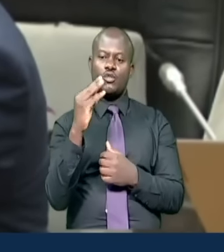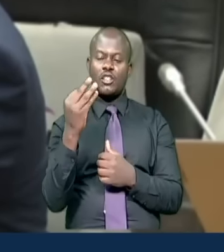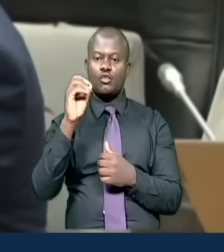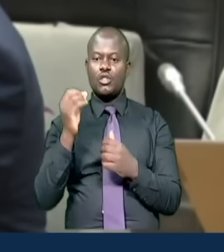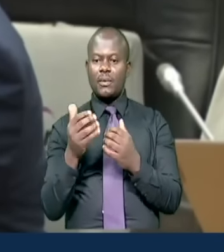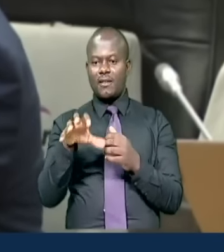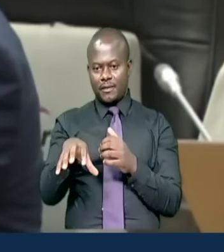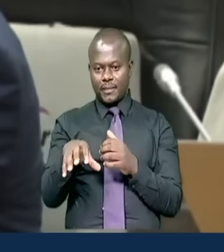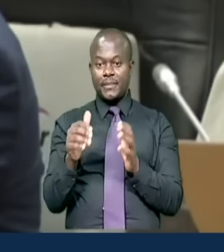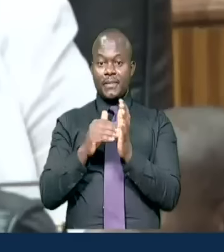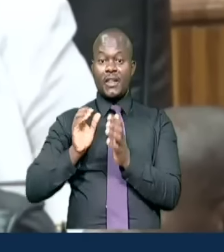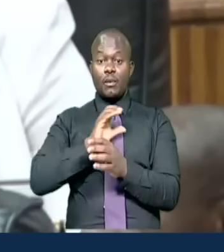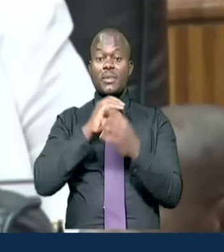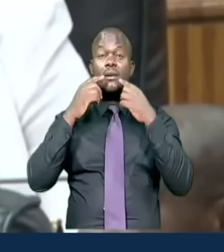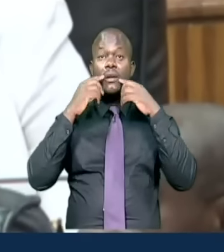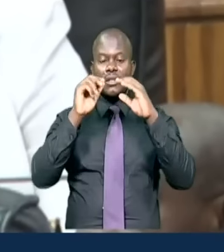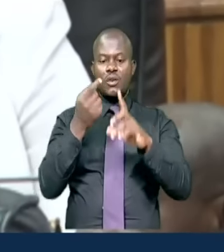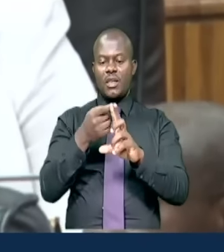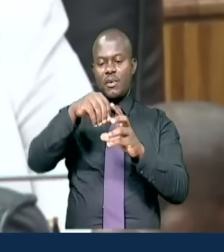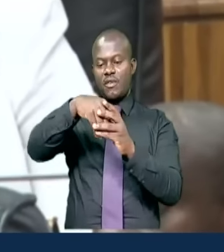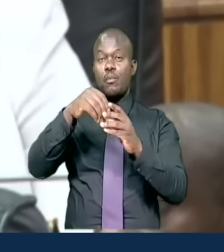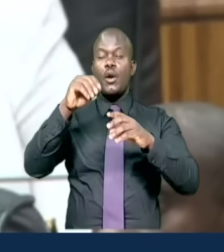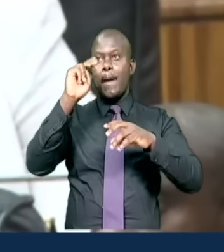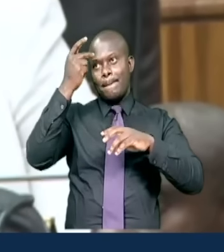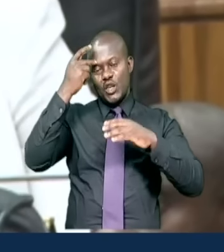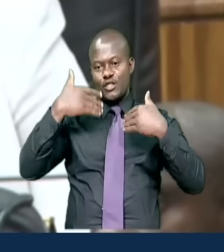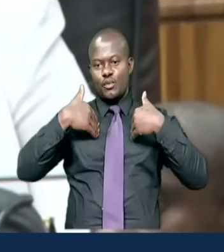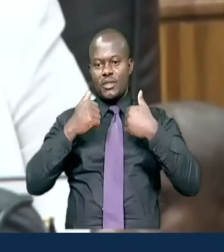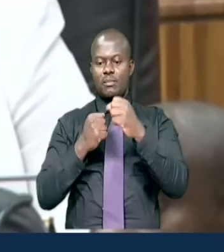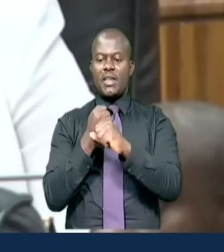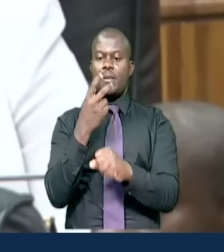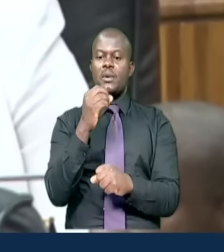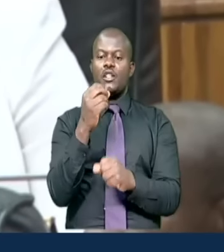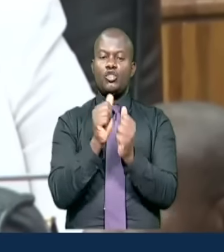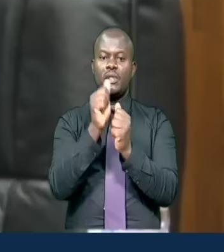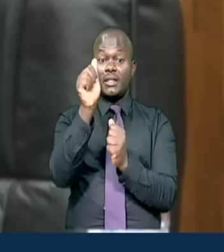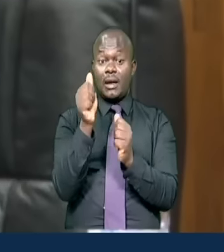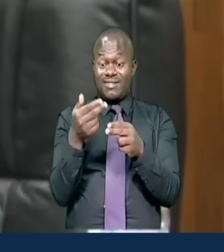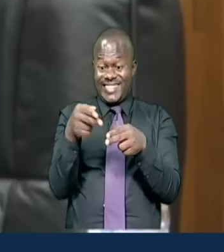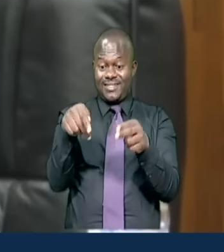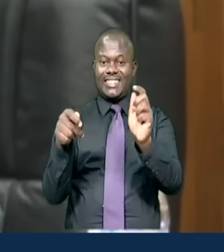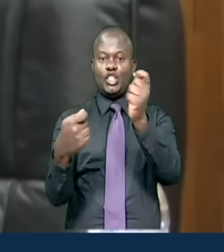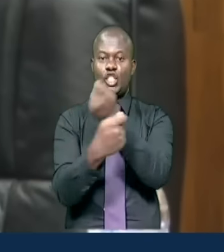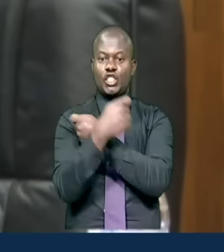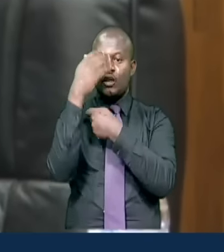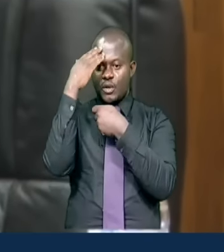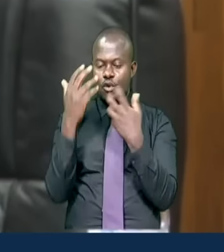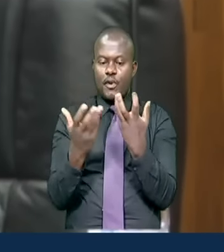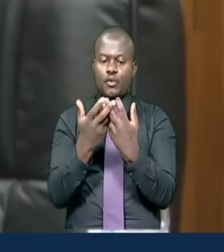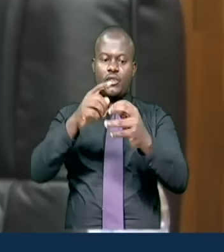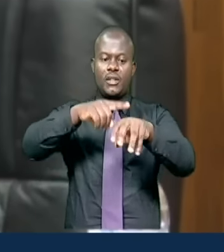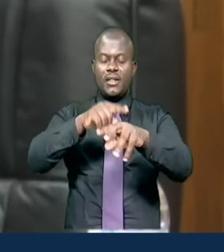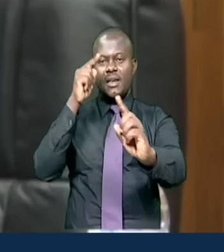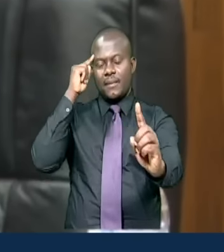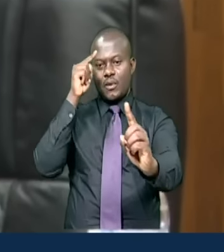Iyi komisiyo kandi yatangaje ko ibikubiye muri politiki y'ubuzima 2015 bigiye guhinduka kugira ngo u Rwanda rujyane n'igihe, rugamije kuba